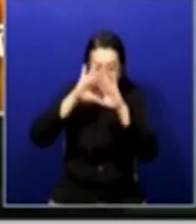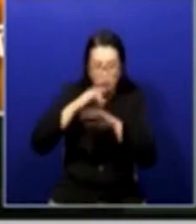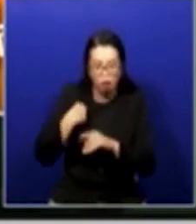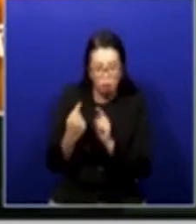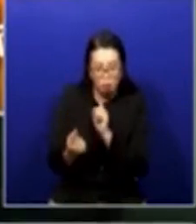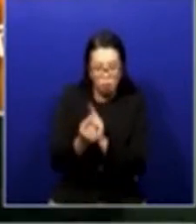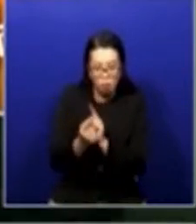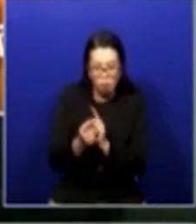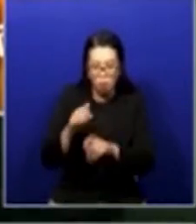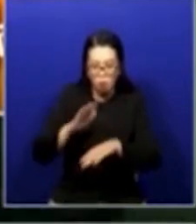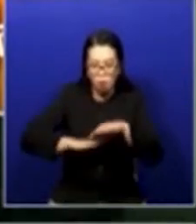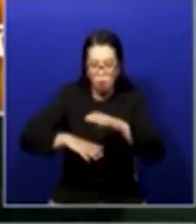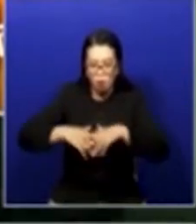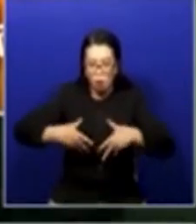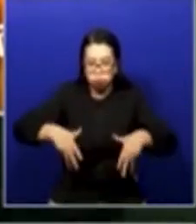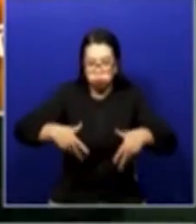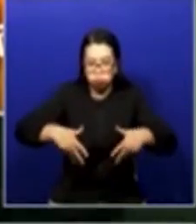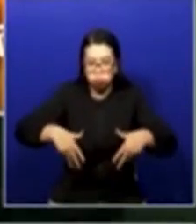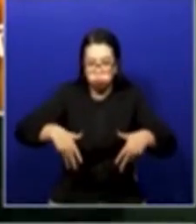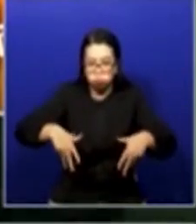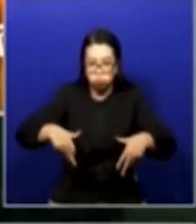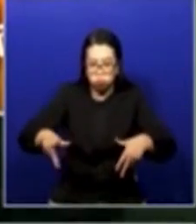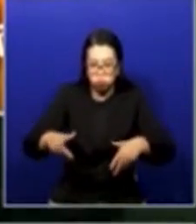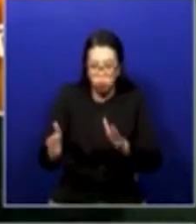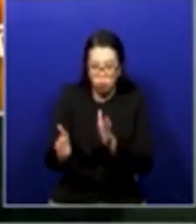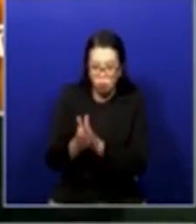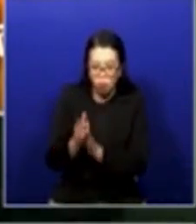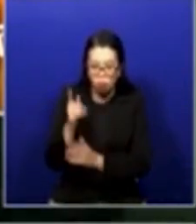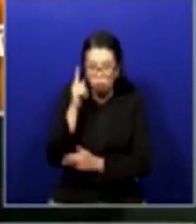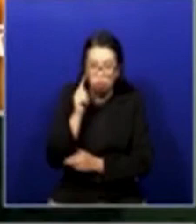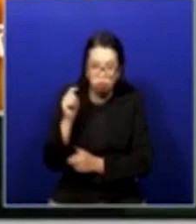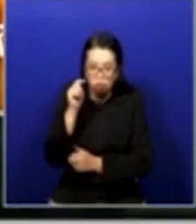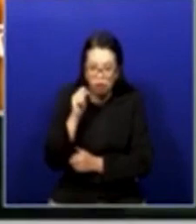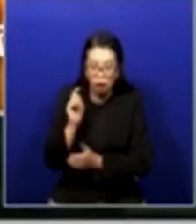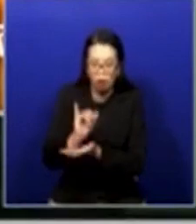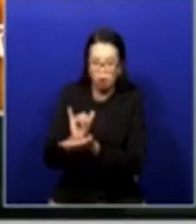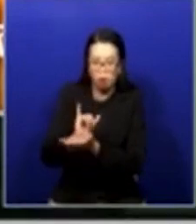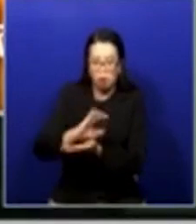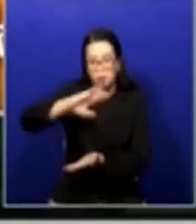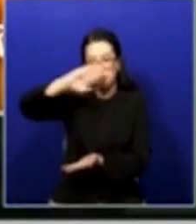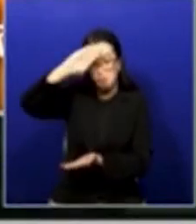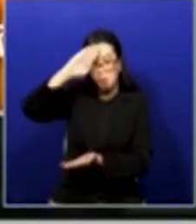มือไม้สั่นอยู่กับคุณตาซึ่งเป็นผู้ป่วยติดเตียง